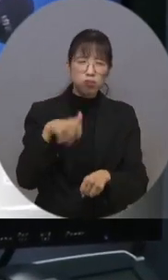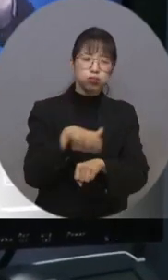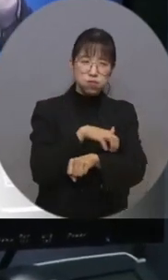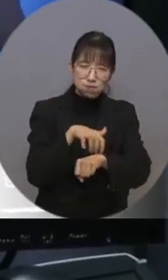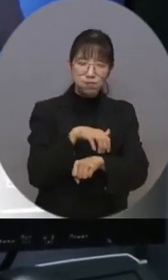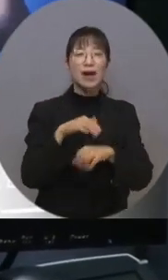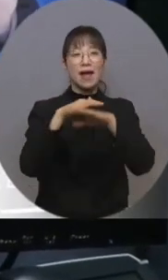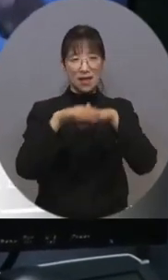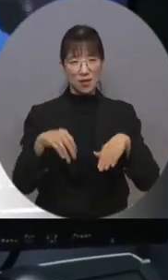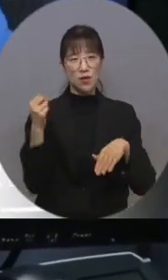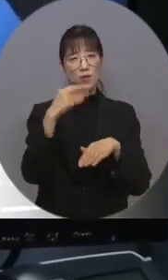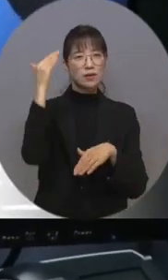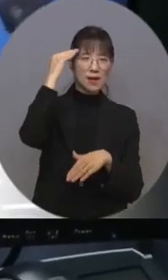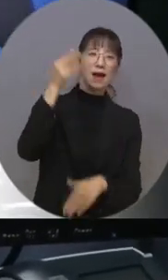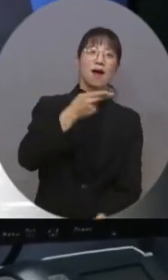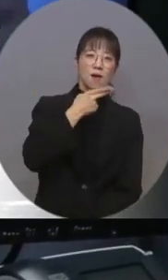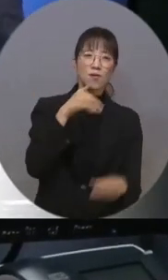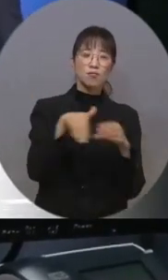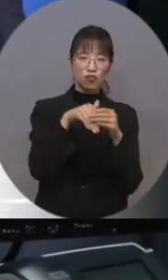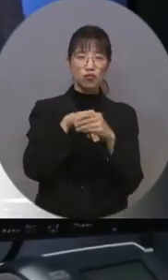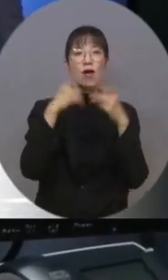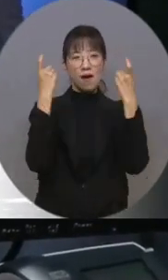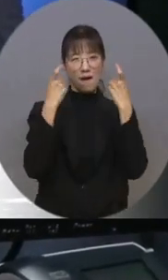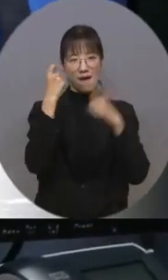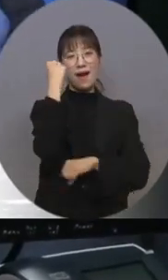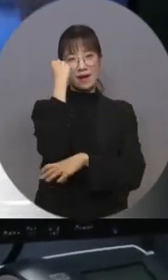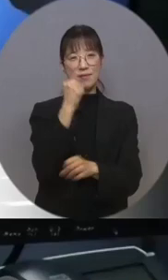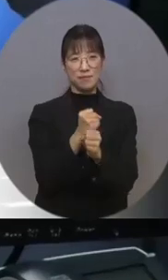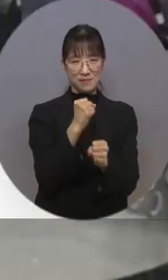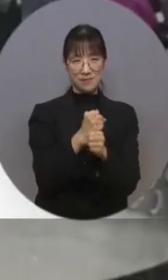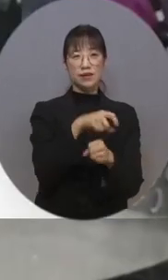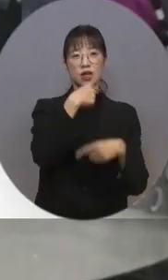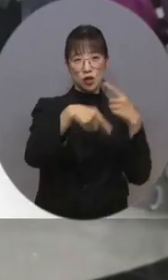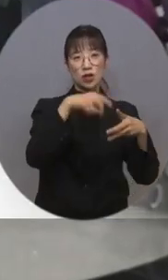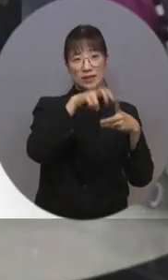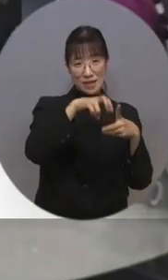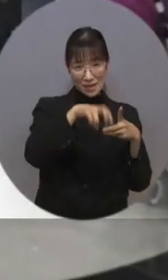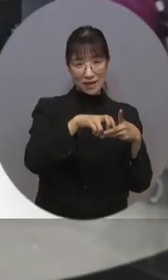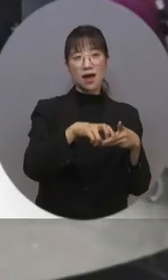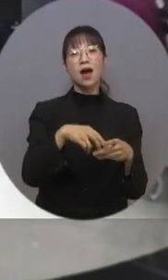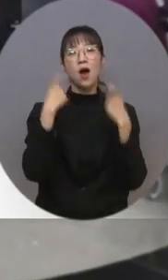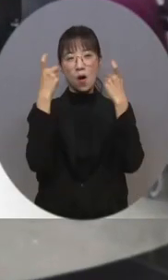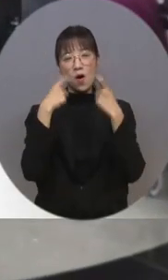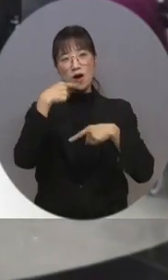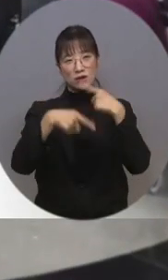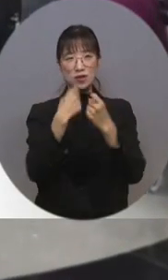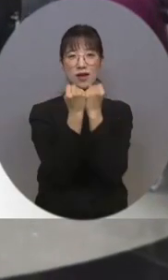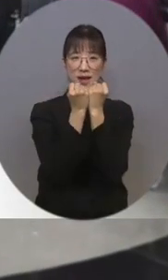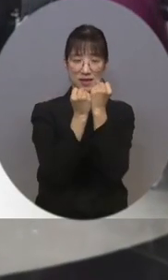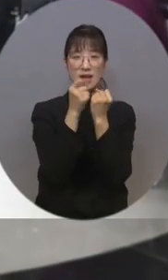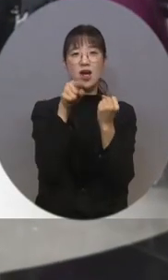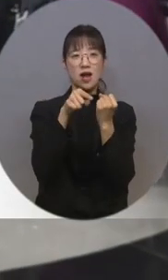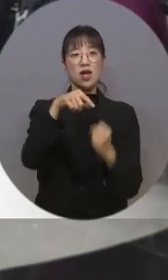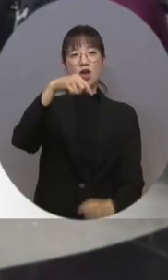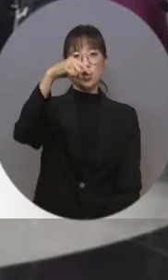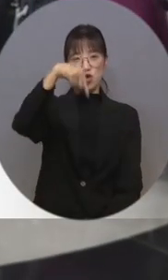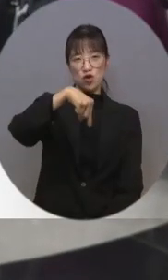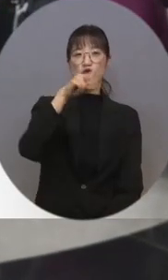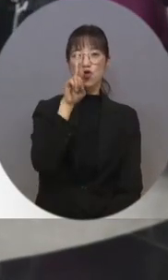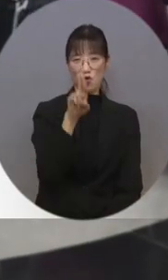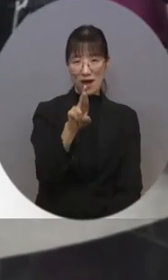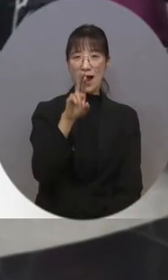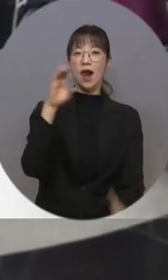문화관광 기반을 마련하기 위한 것으로 장흥군 수어통역센터는 관광수어 해설 영상 QR코드가 들어있는